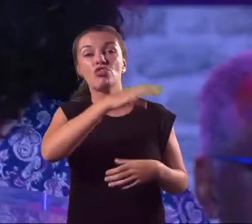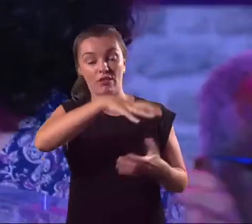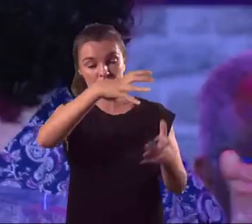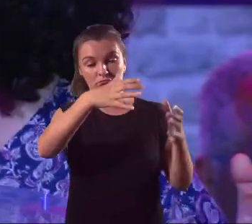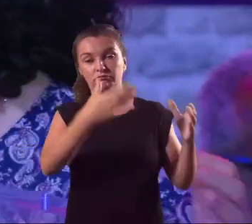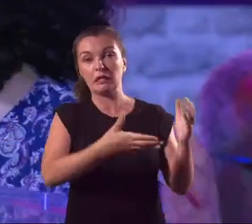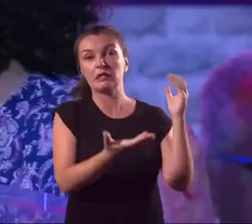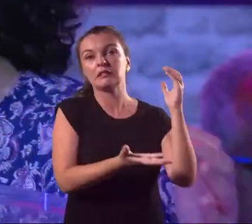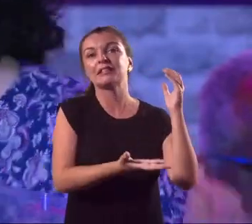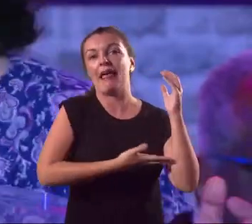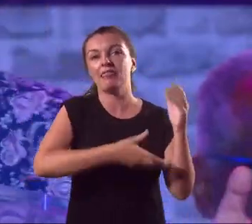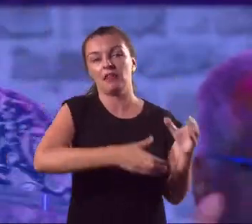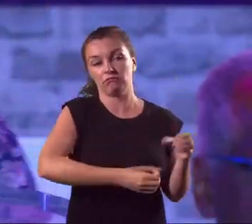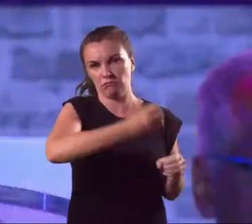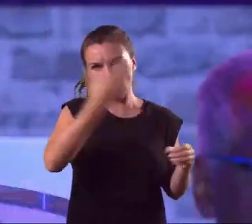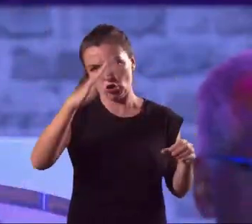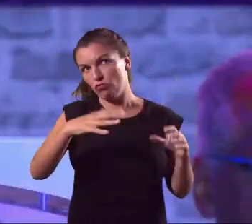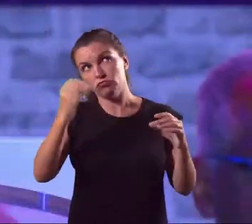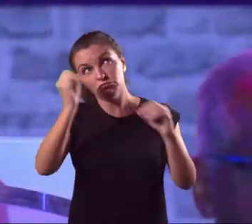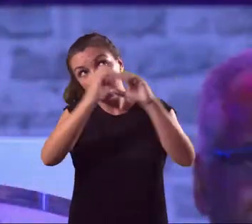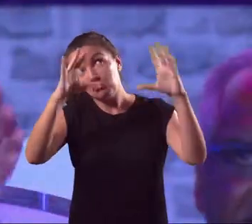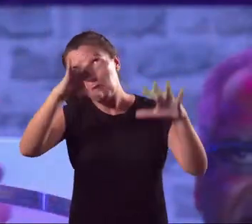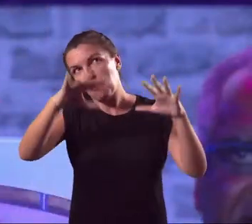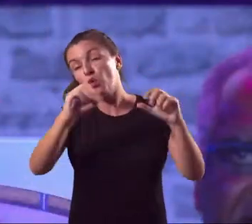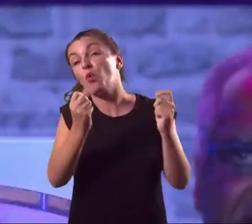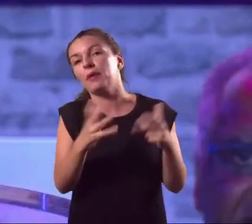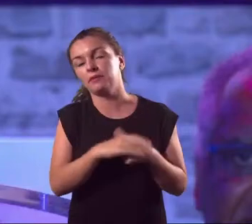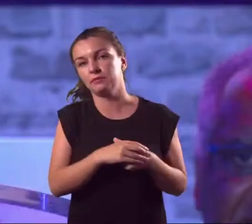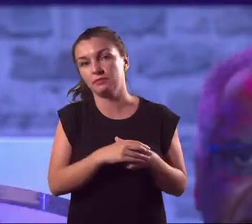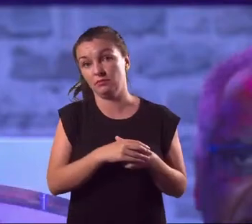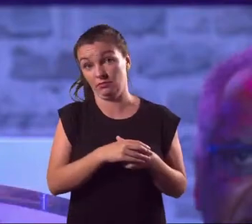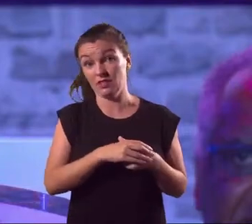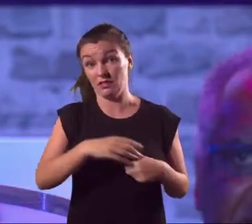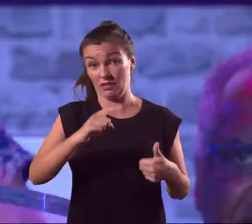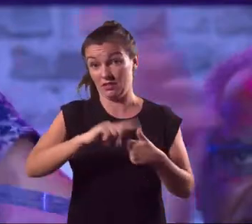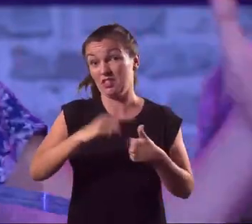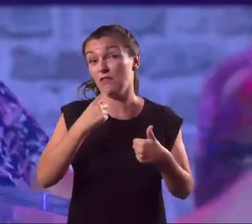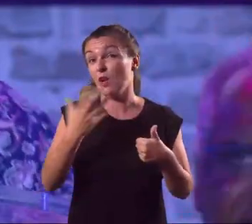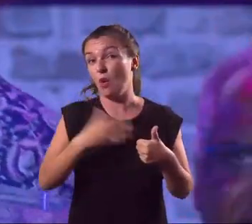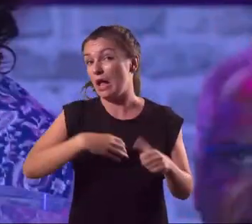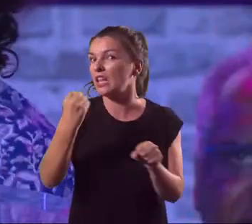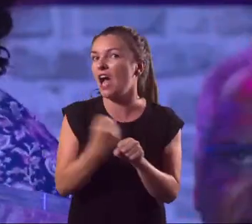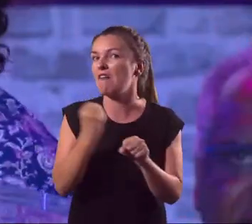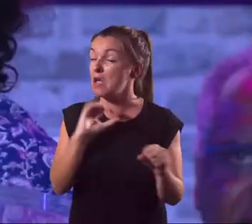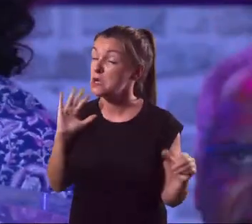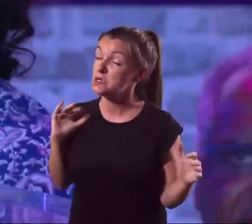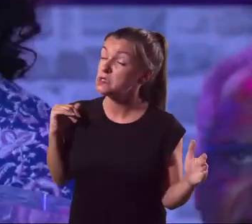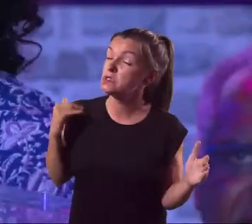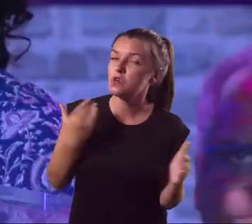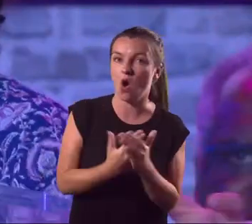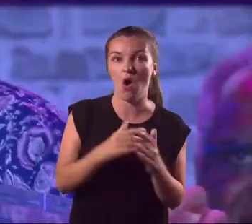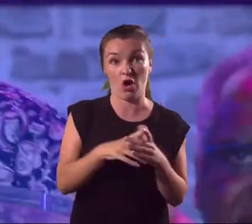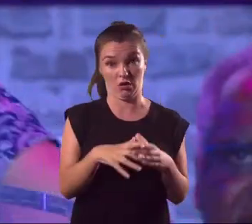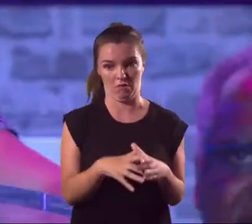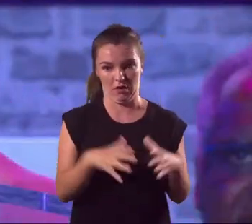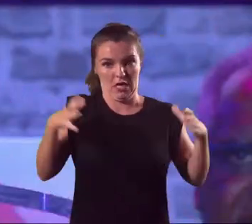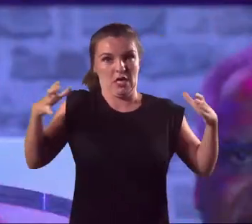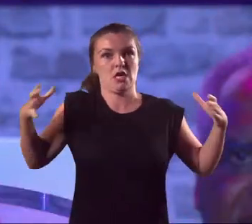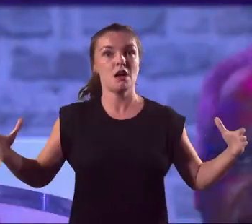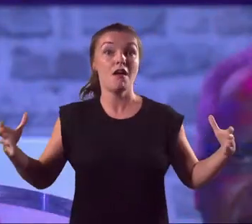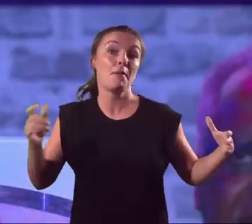sucre. Tout le monde se rend compte de ce que c'est une tonne de canne à sucre. C'est un, énormément de travail. Deux, ça prend quand même pas mal de place, une tonne de canne à